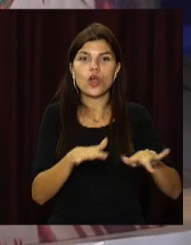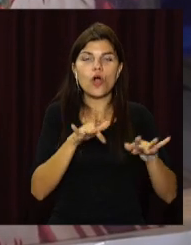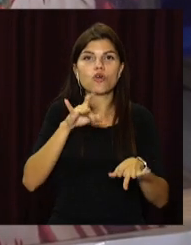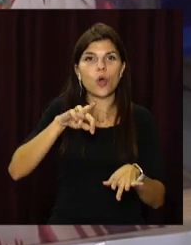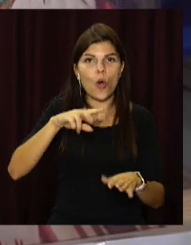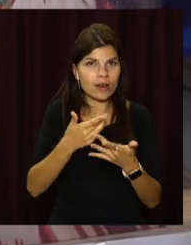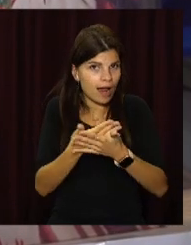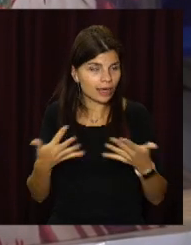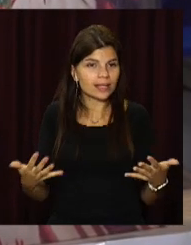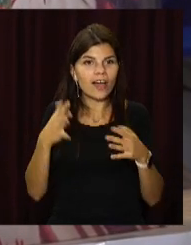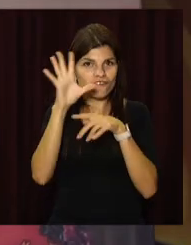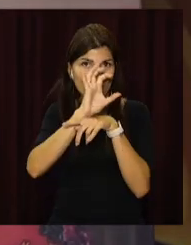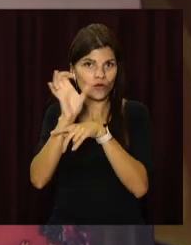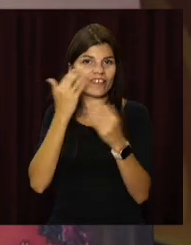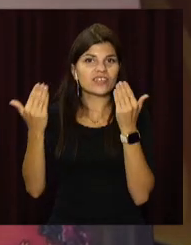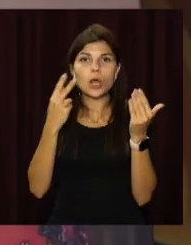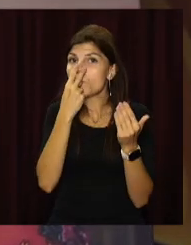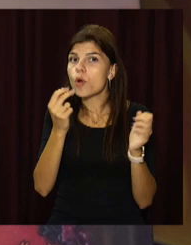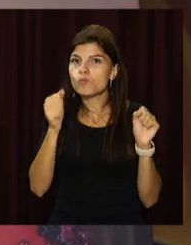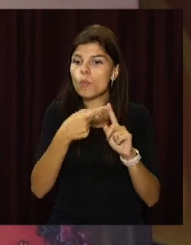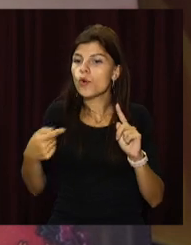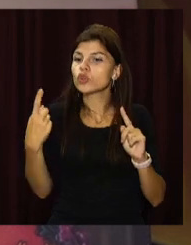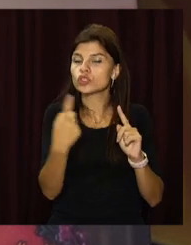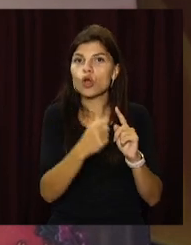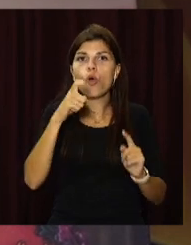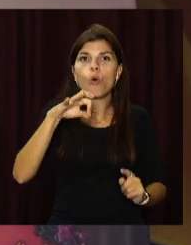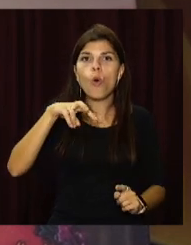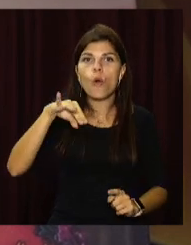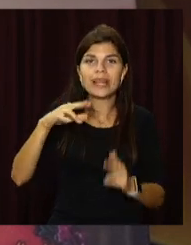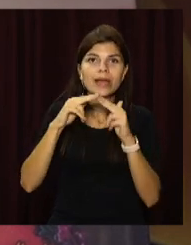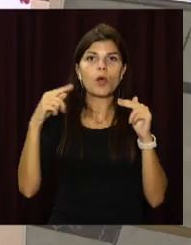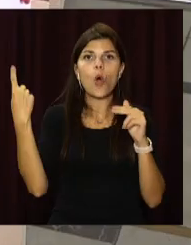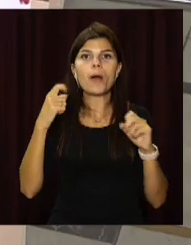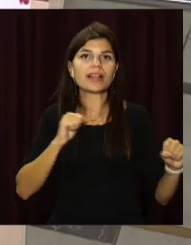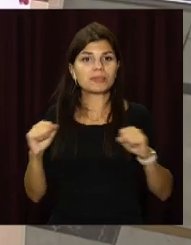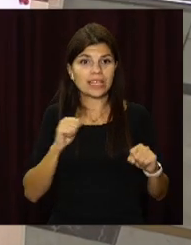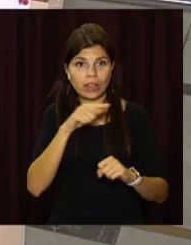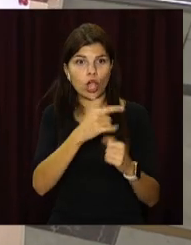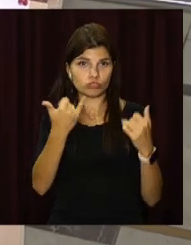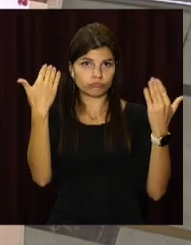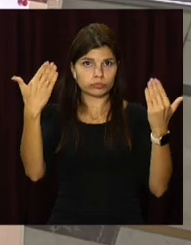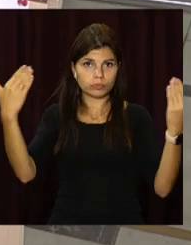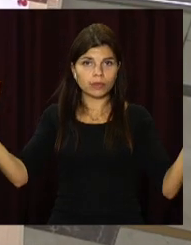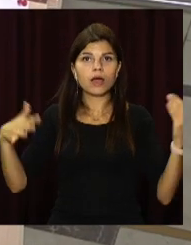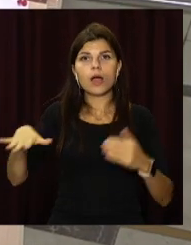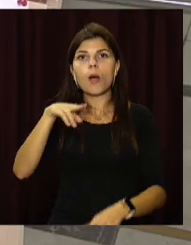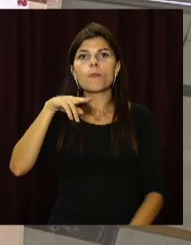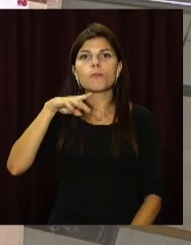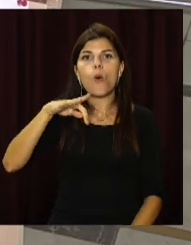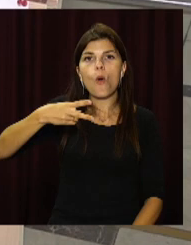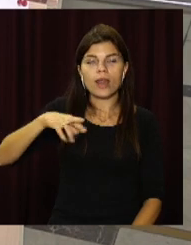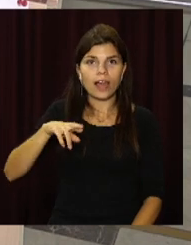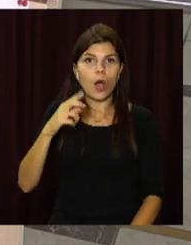на знімках. Побачити виставку можна протягом тижня у холі Дніпропетровської облдержадміністрації на проспекті Поля 1.